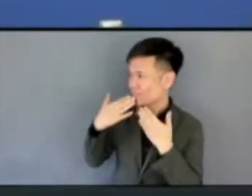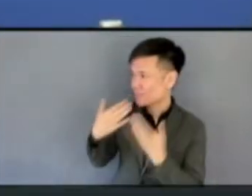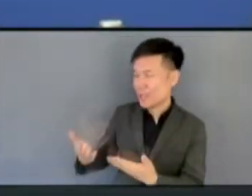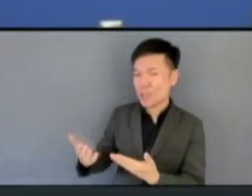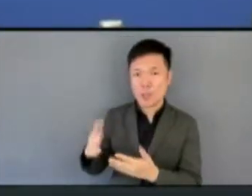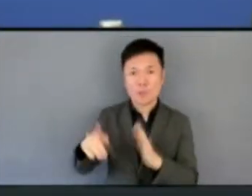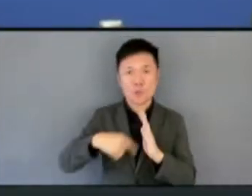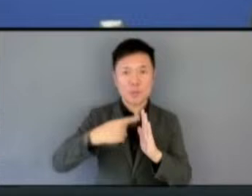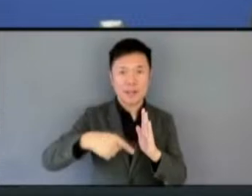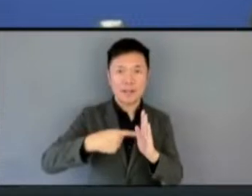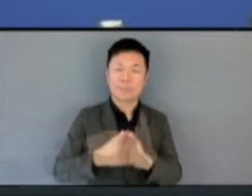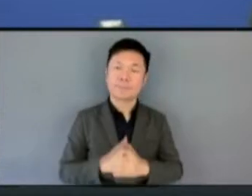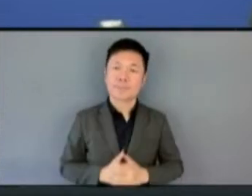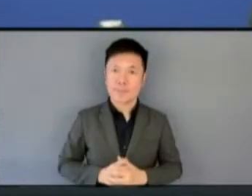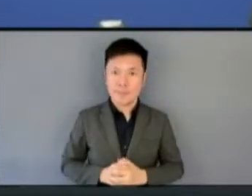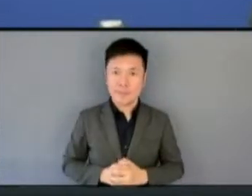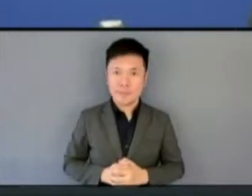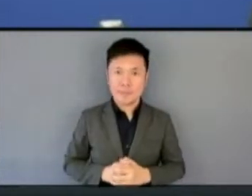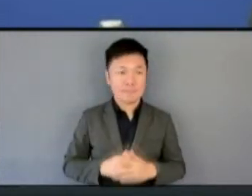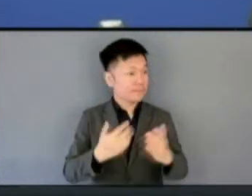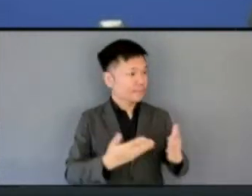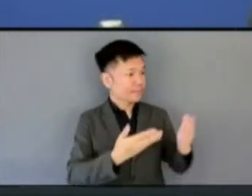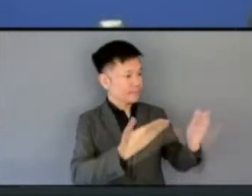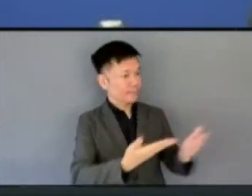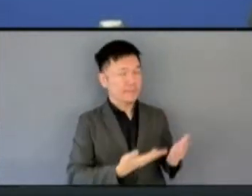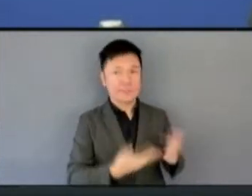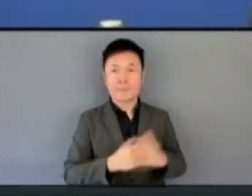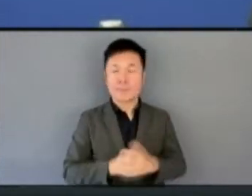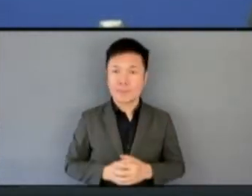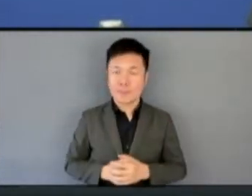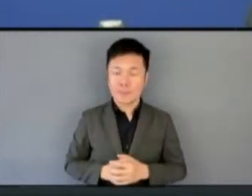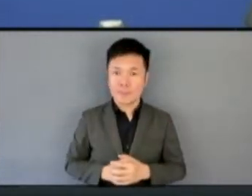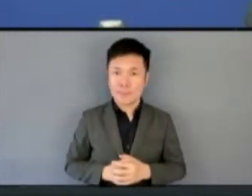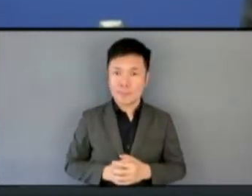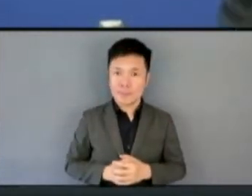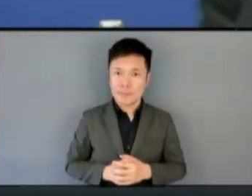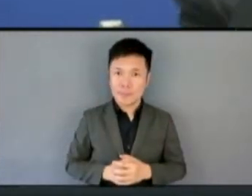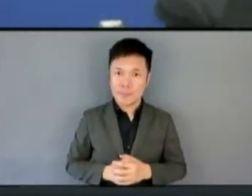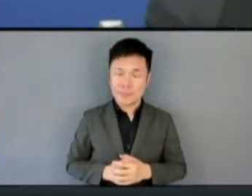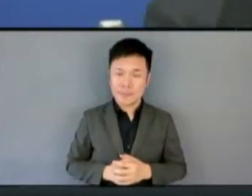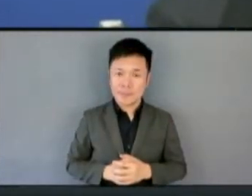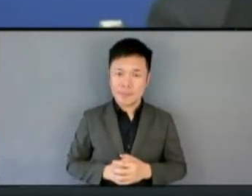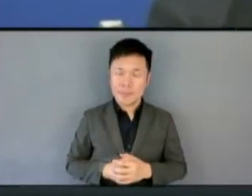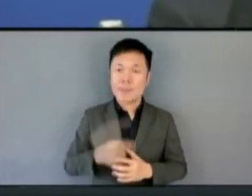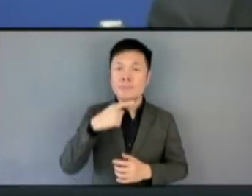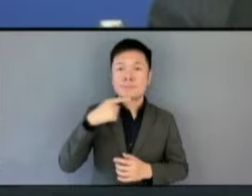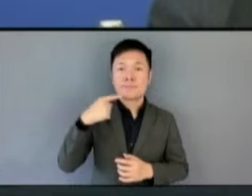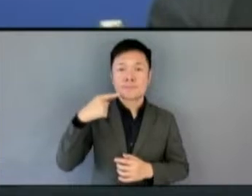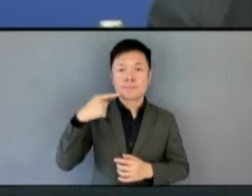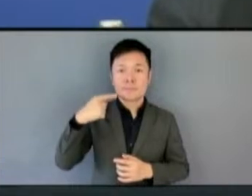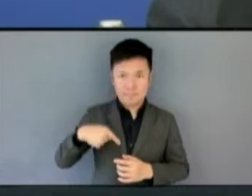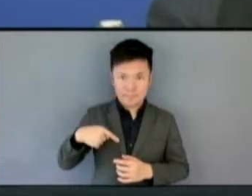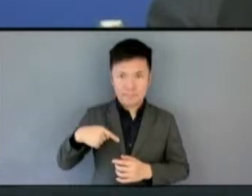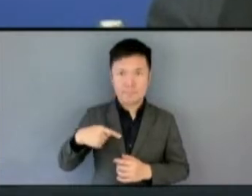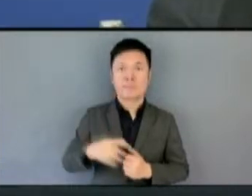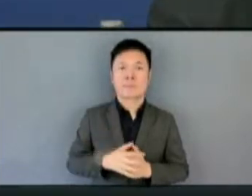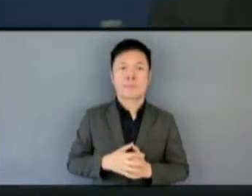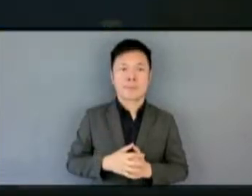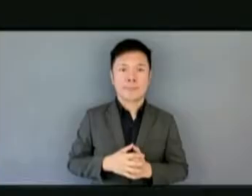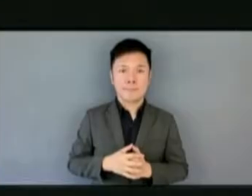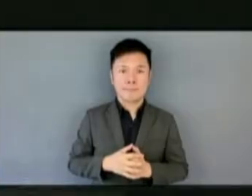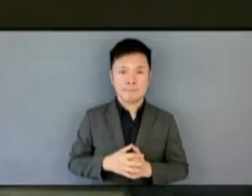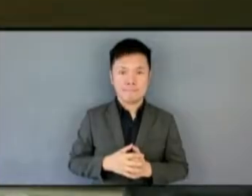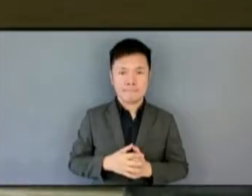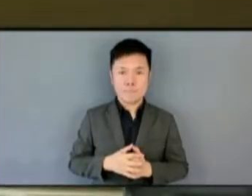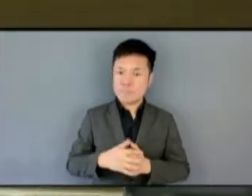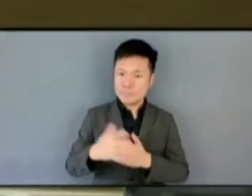Sri Lanka. The next speaker on my list is the distinguished delegate of Russian Federation, whom I now invite to